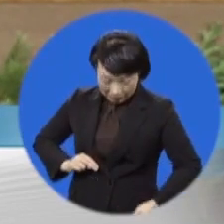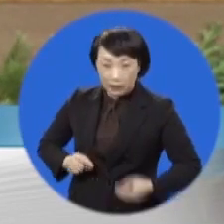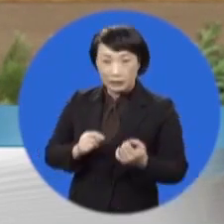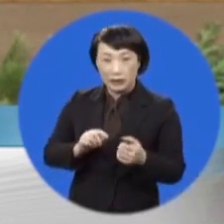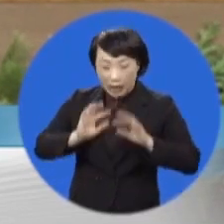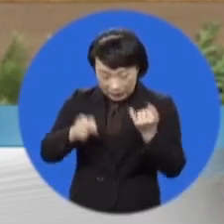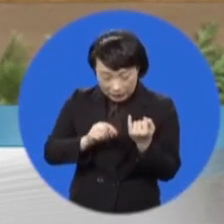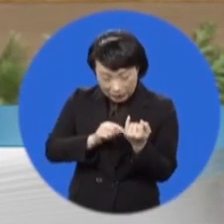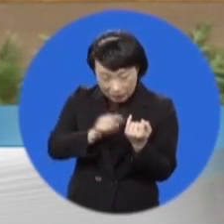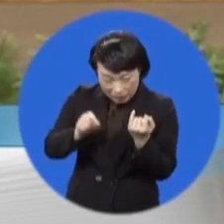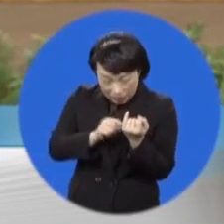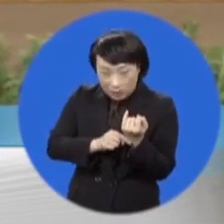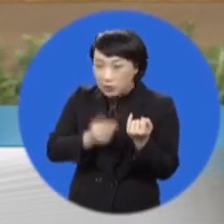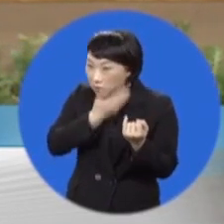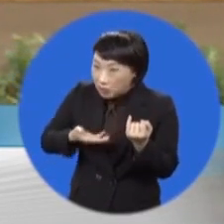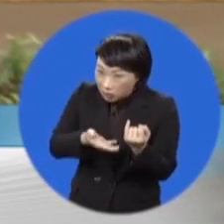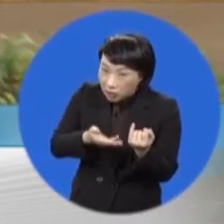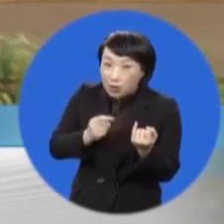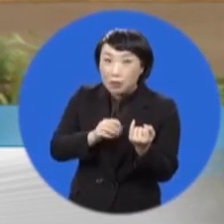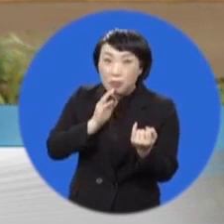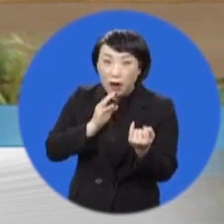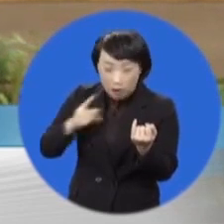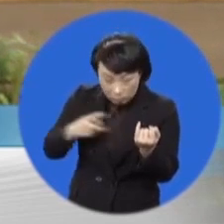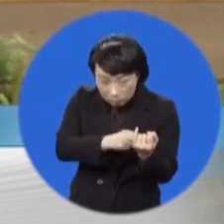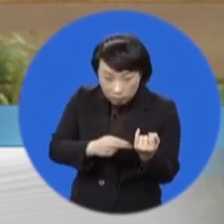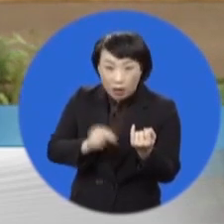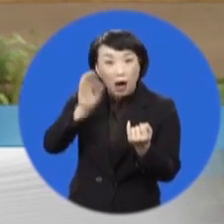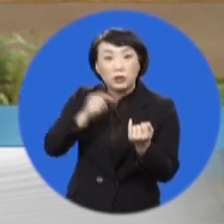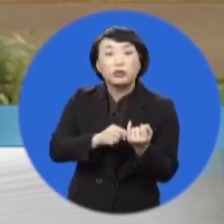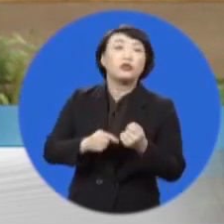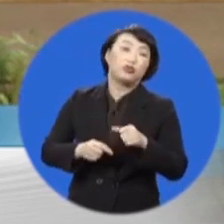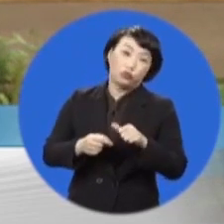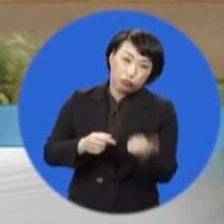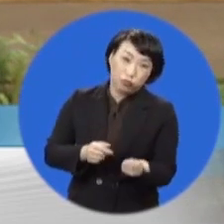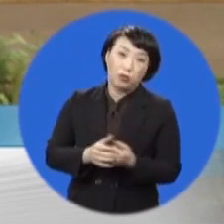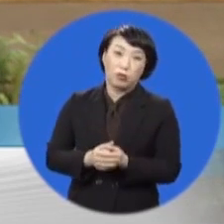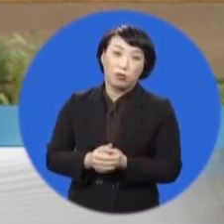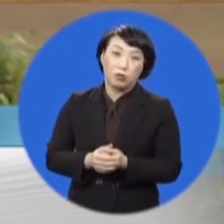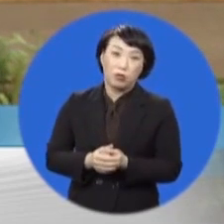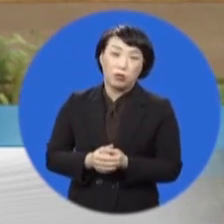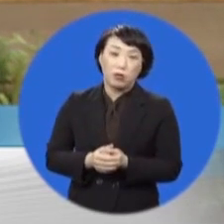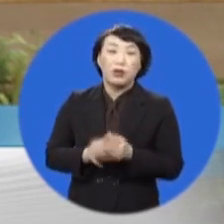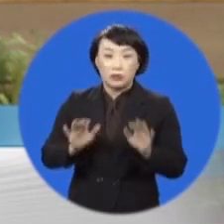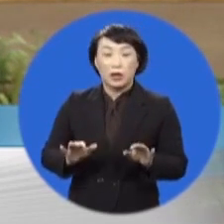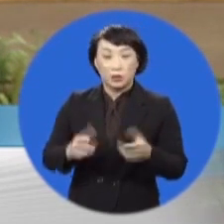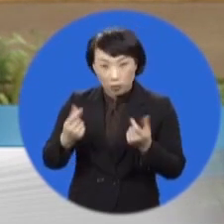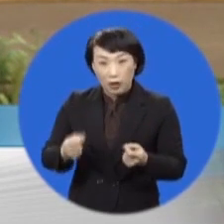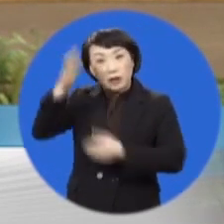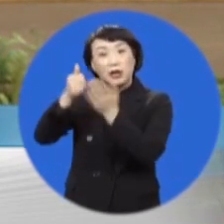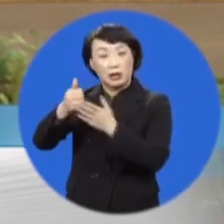끊어지 책명 중 이끌어 지니까 아 규모가 있나 이 말이야 예 이와 같이 하단과 따와